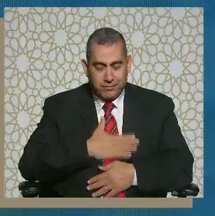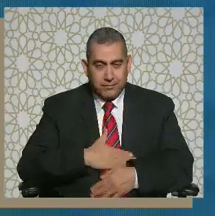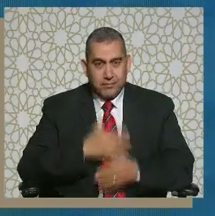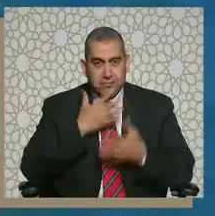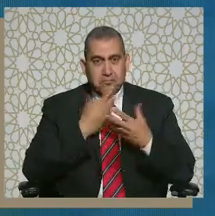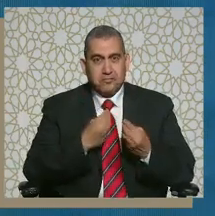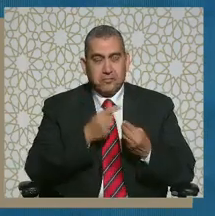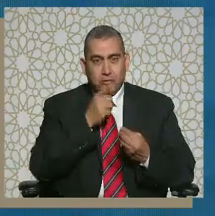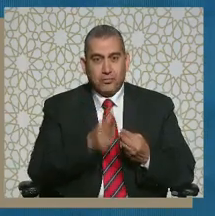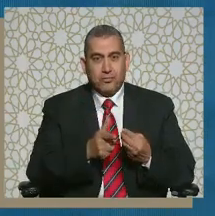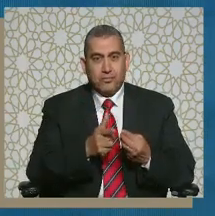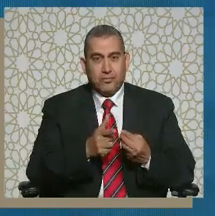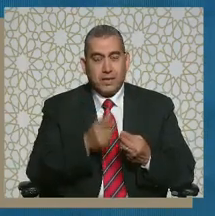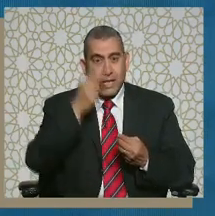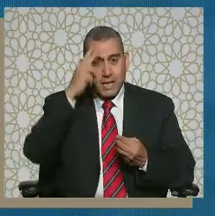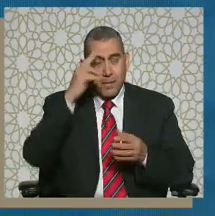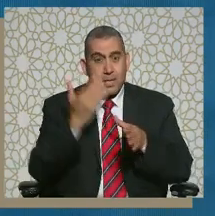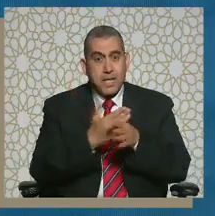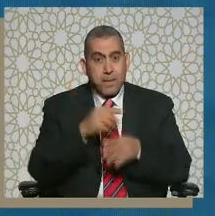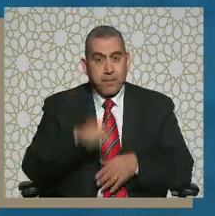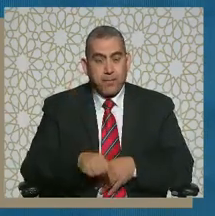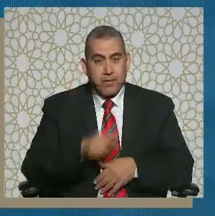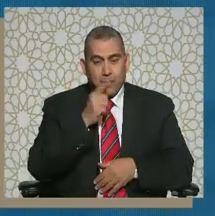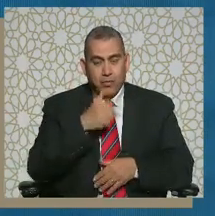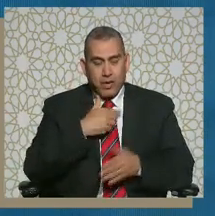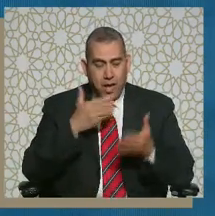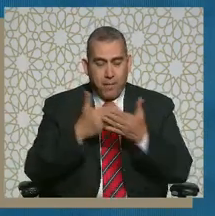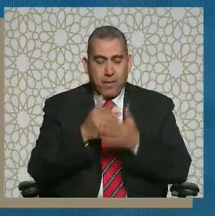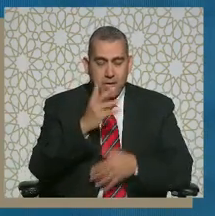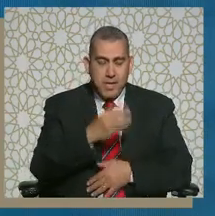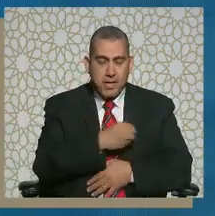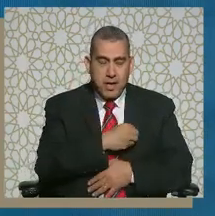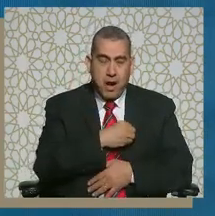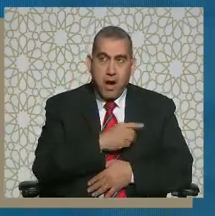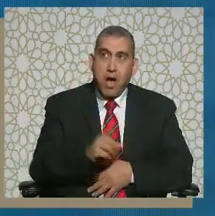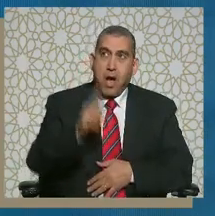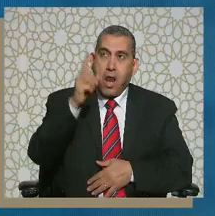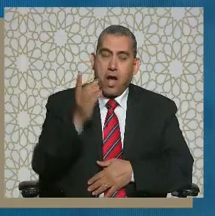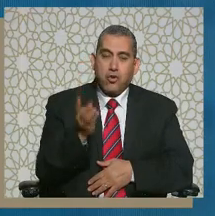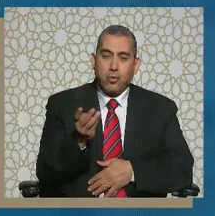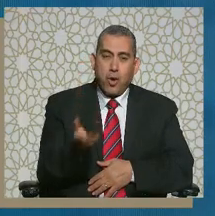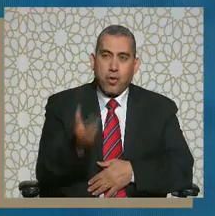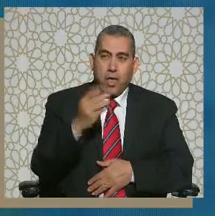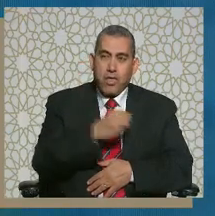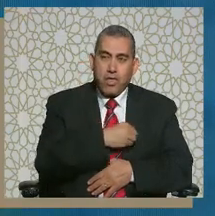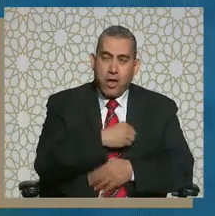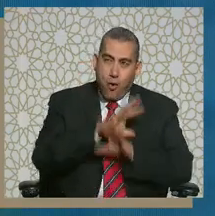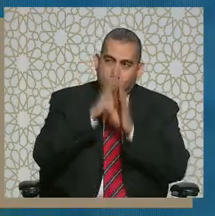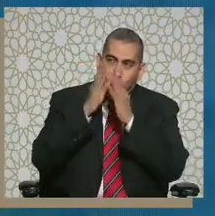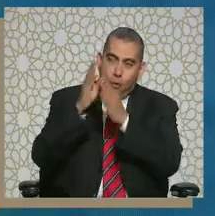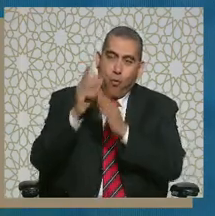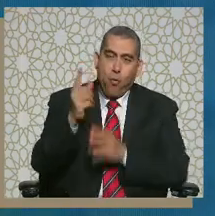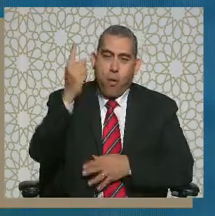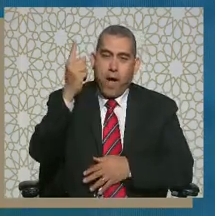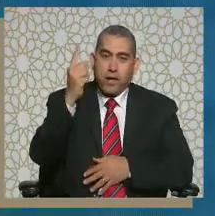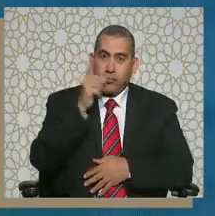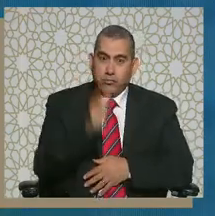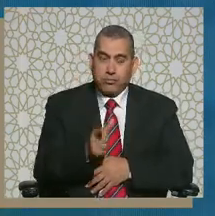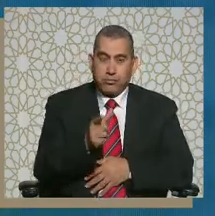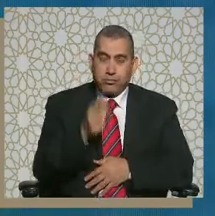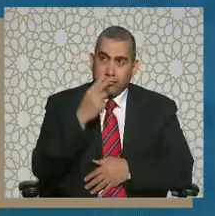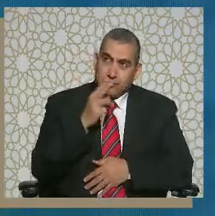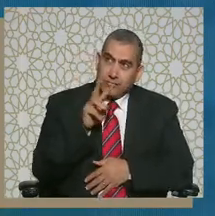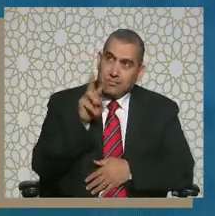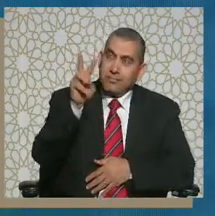عجيب ليه لان انت عندك ثقه بالله سبحانه وتعالى فالث بتكون بالله وحده فلو نظرت